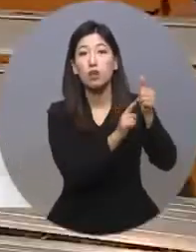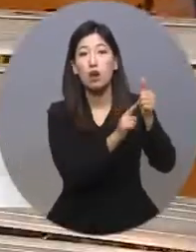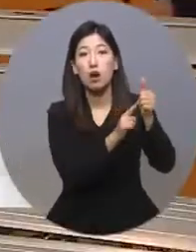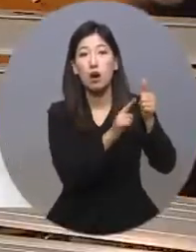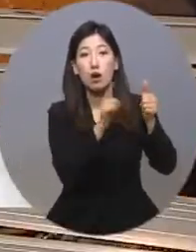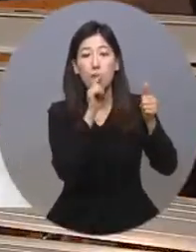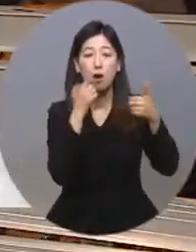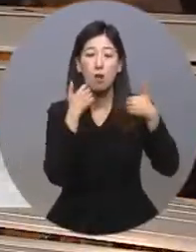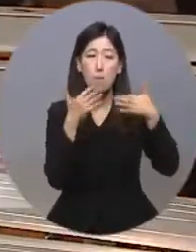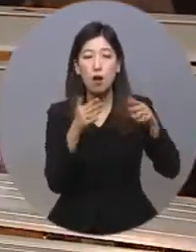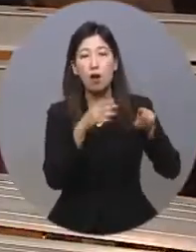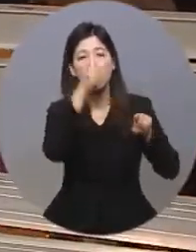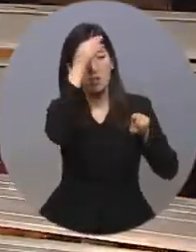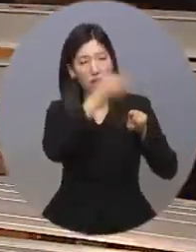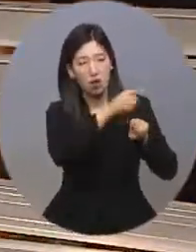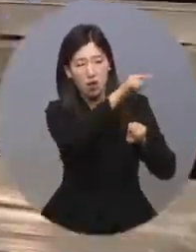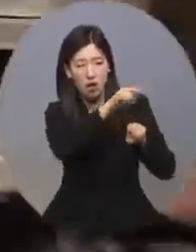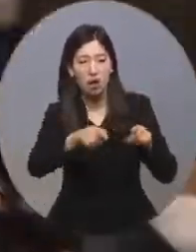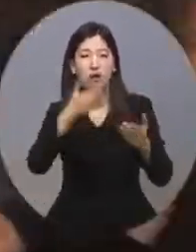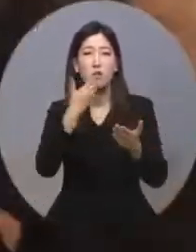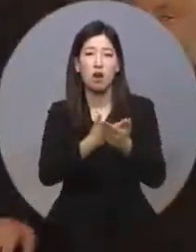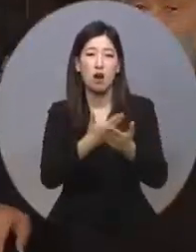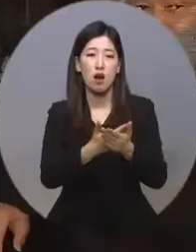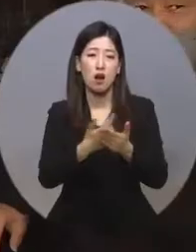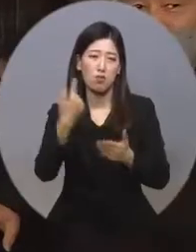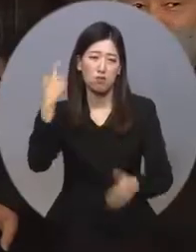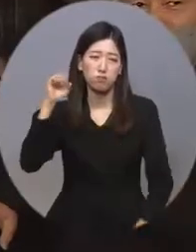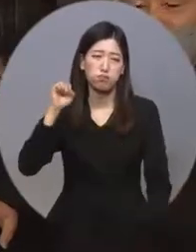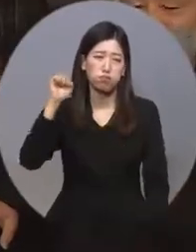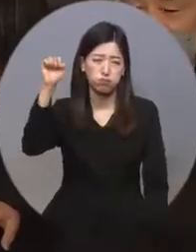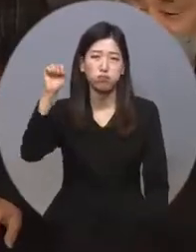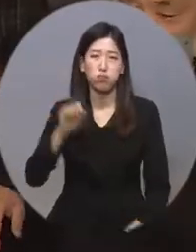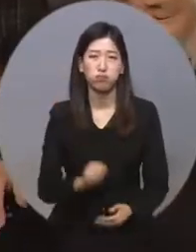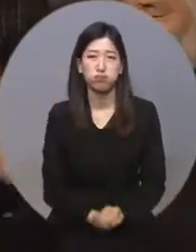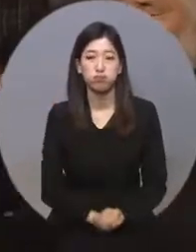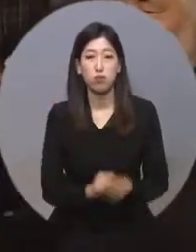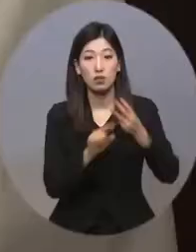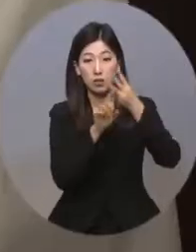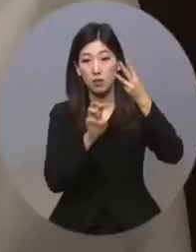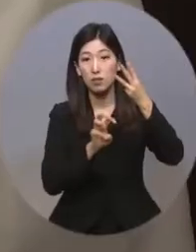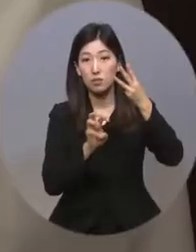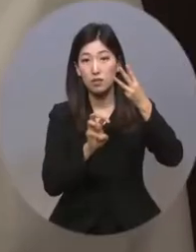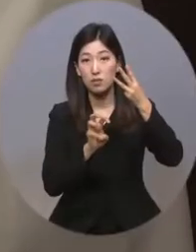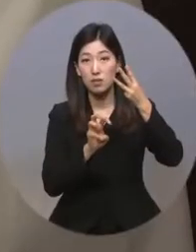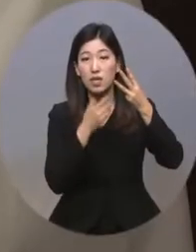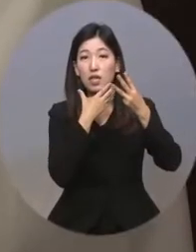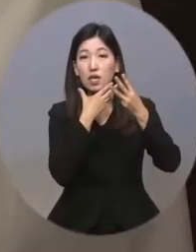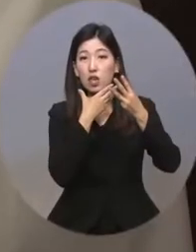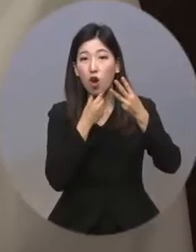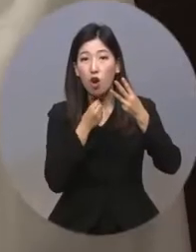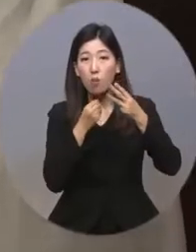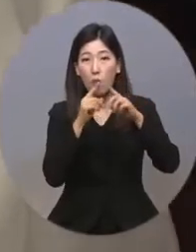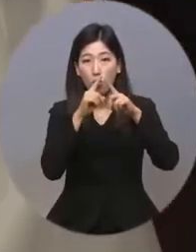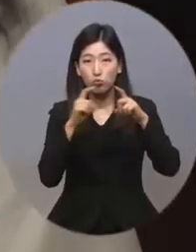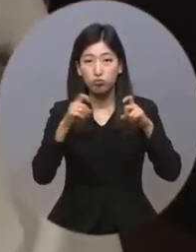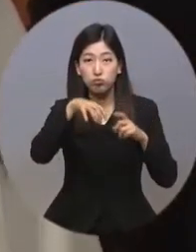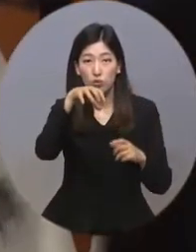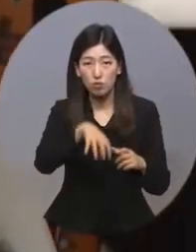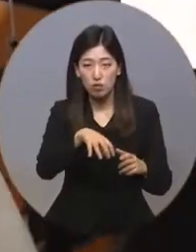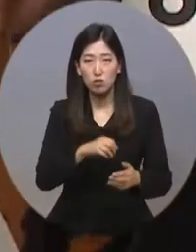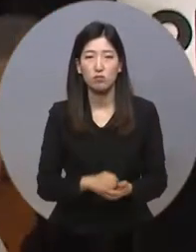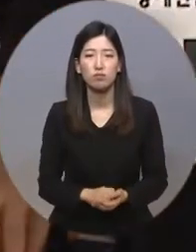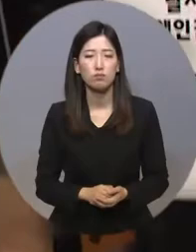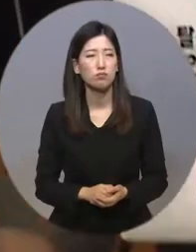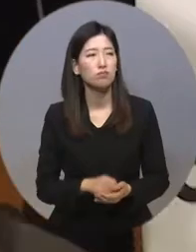요청했습니다. 지난달 30일 전국장애인차별철폐연대는 경복궁역에서 대통령직 인수위원회에 장애인